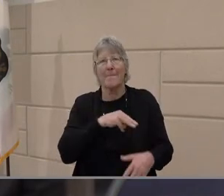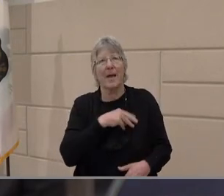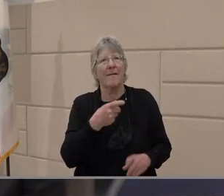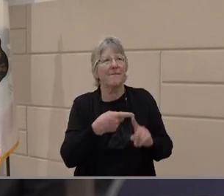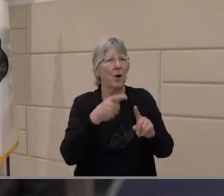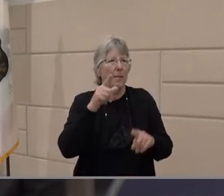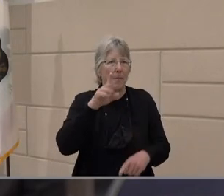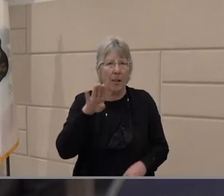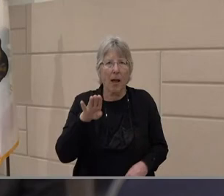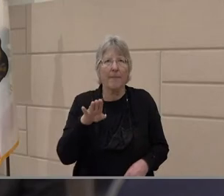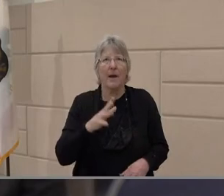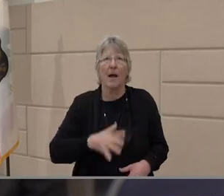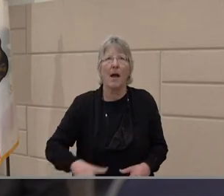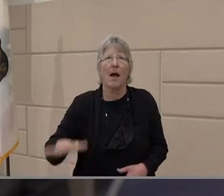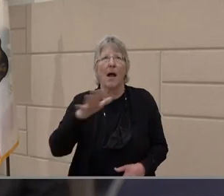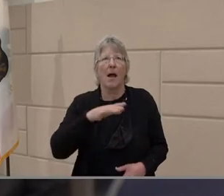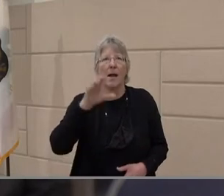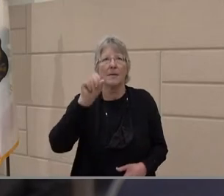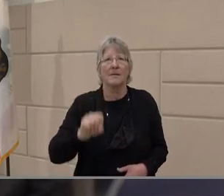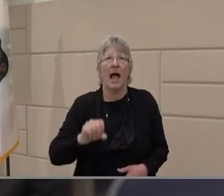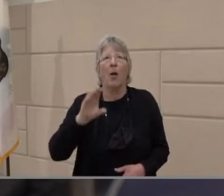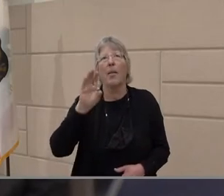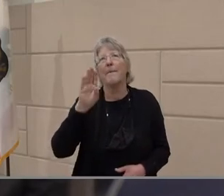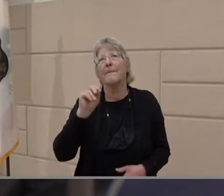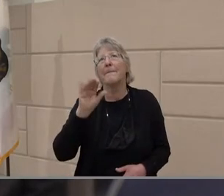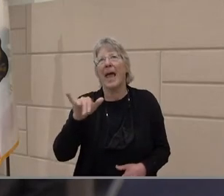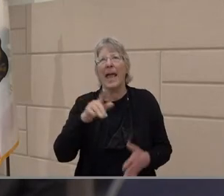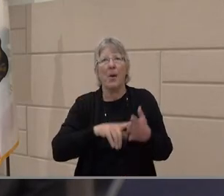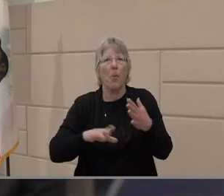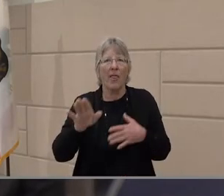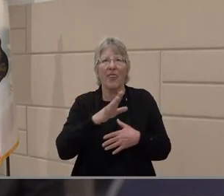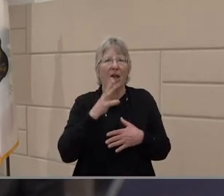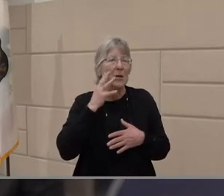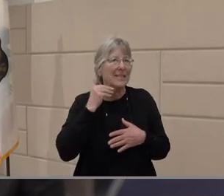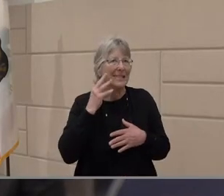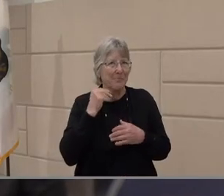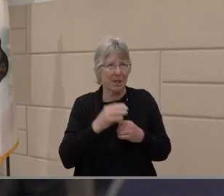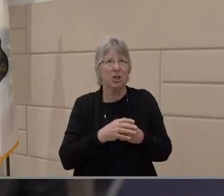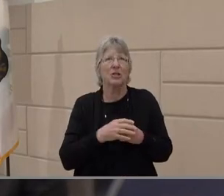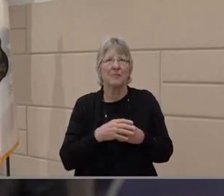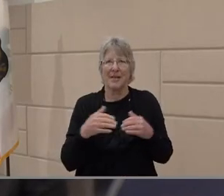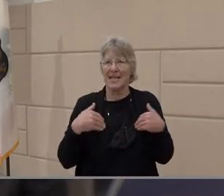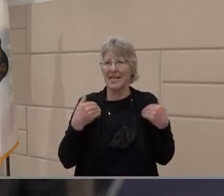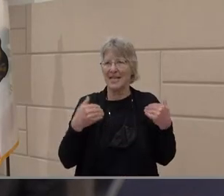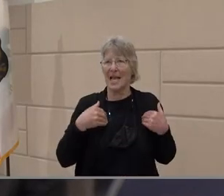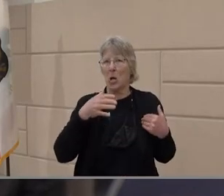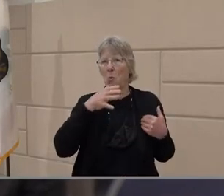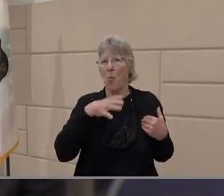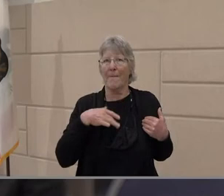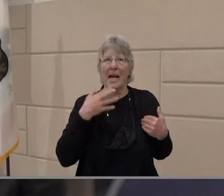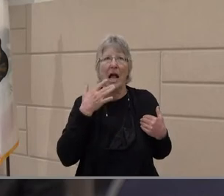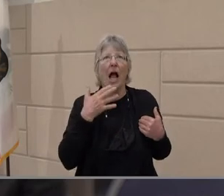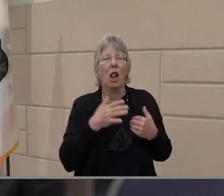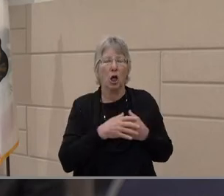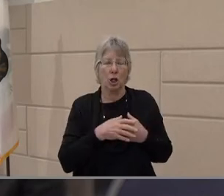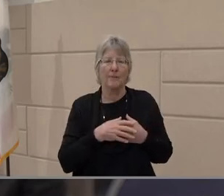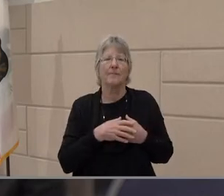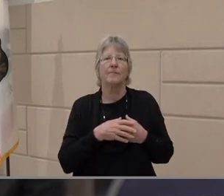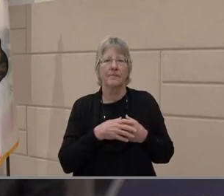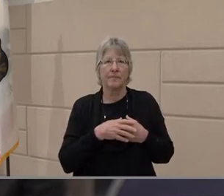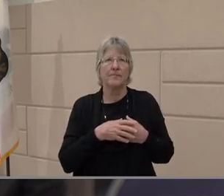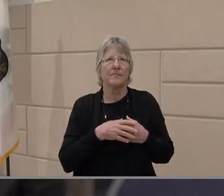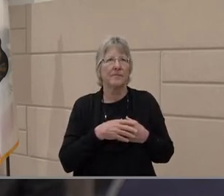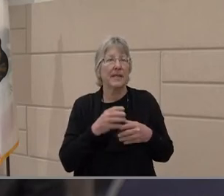ថ្ងៃអាទិត្យសម្រាប់ជជែកជាមួយប្រជារាស្ត្រផ្សេងៗនៅក្នុងសហគមន៍ដោយលើកប